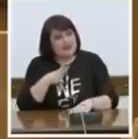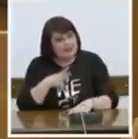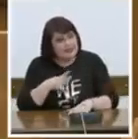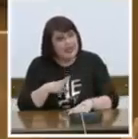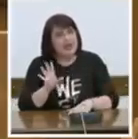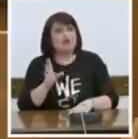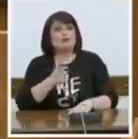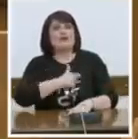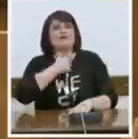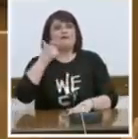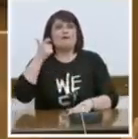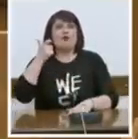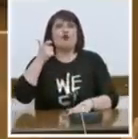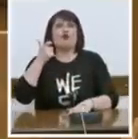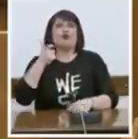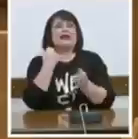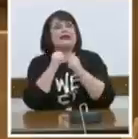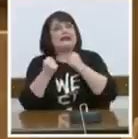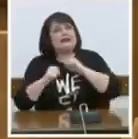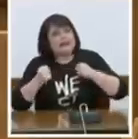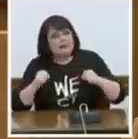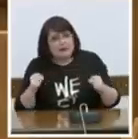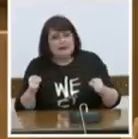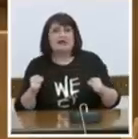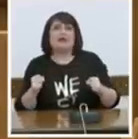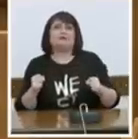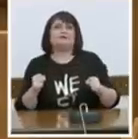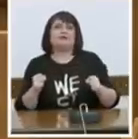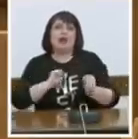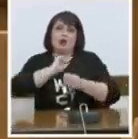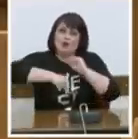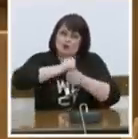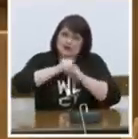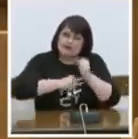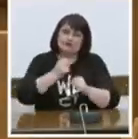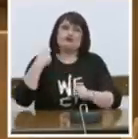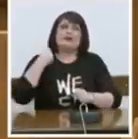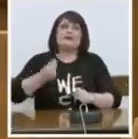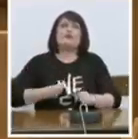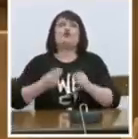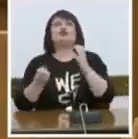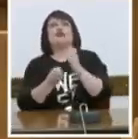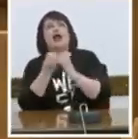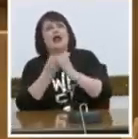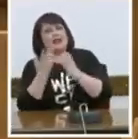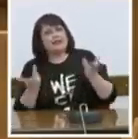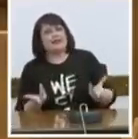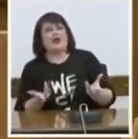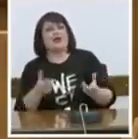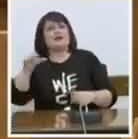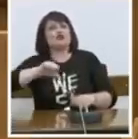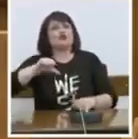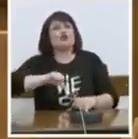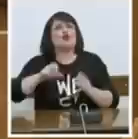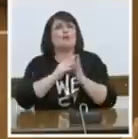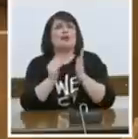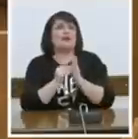η φωνή των κινημάτων που αγωνίζονται για τα δημόσια αγαθά, για το νερό.